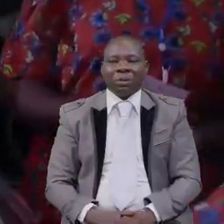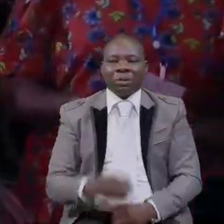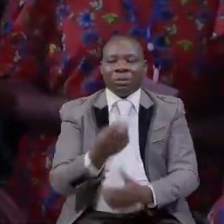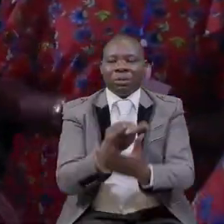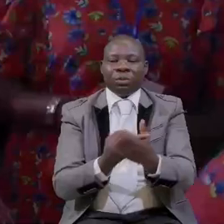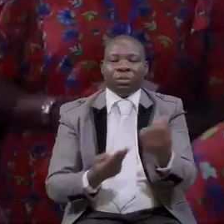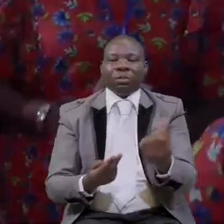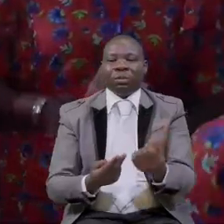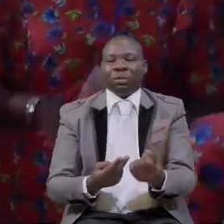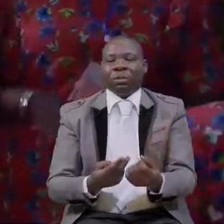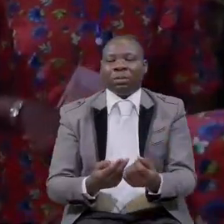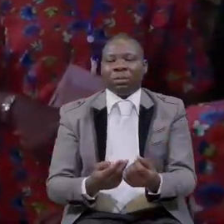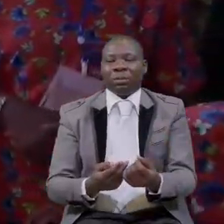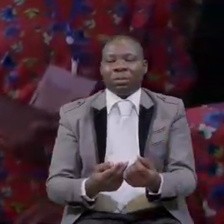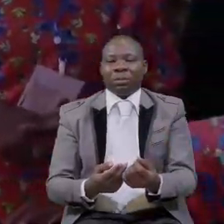Double.